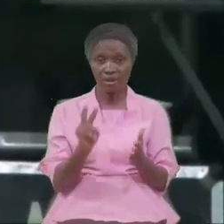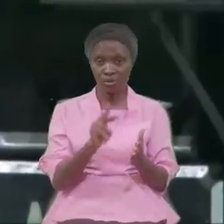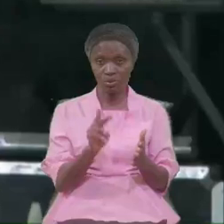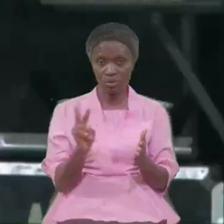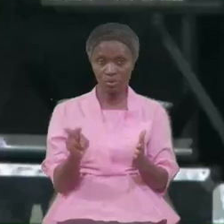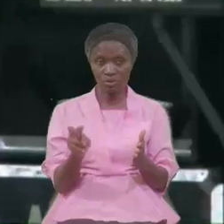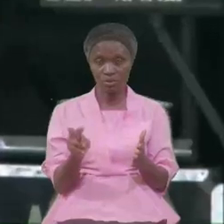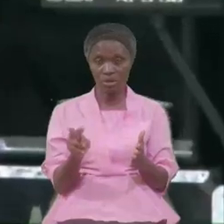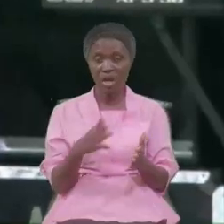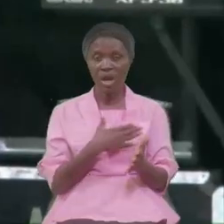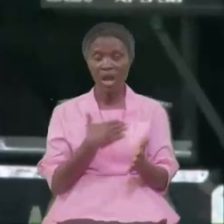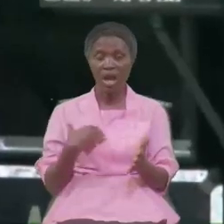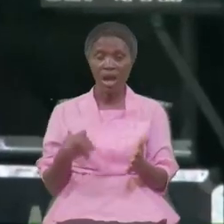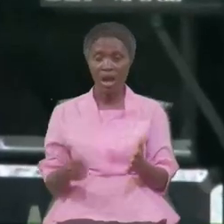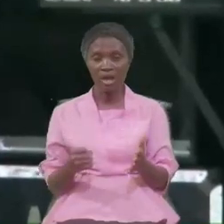22 dit,